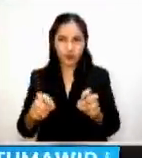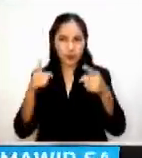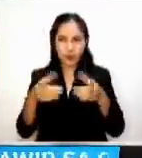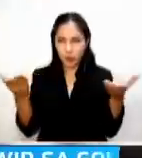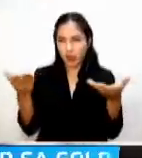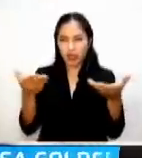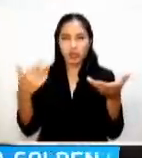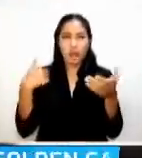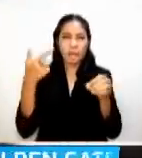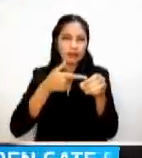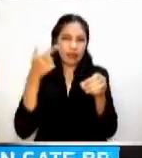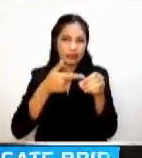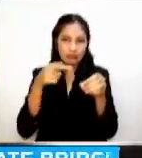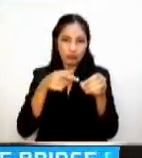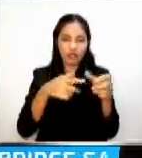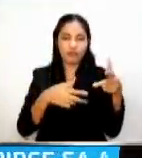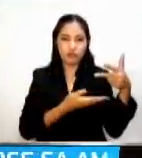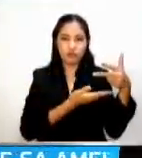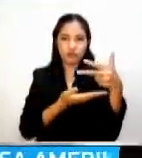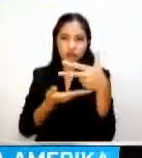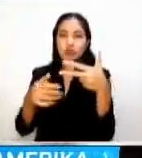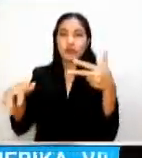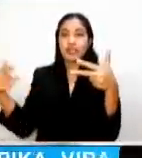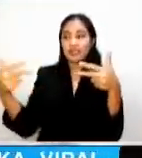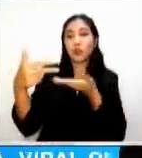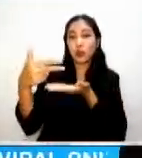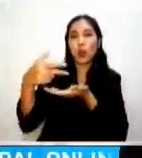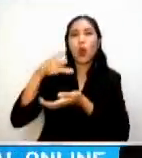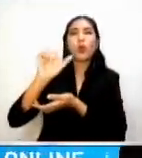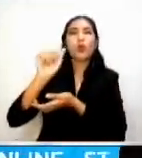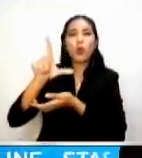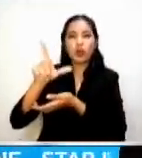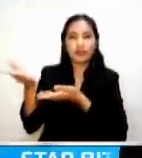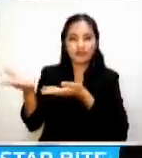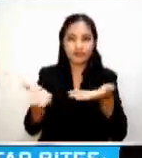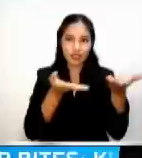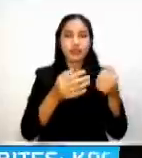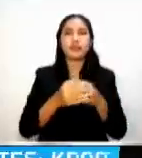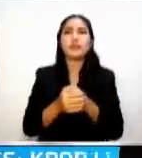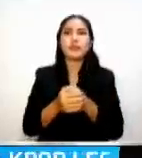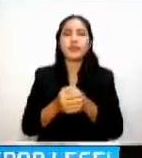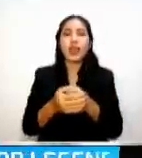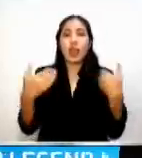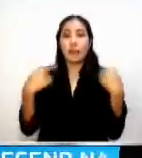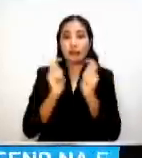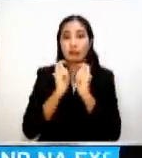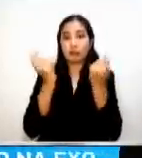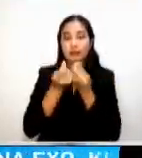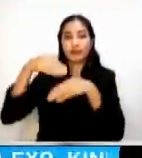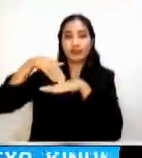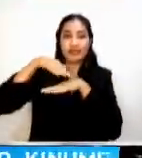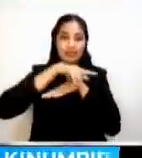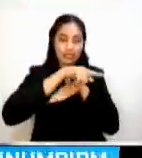Rich Rainbow, habang coal naman ang dala ng Ivy Alliance tanker. Nagpadala na ng team ang Philippine Coast Guard sa lugar para